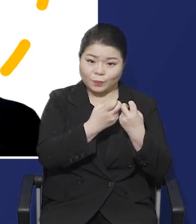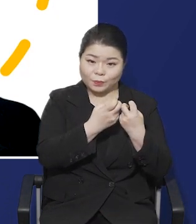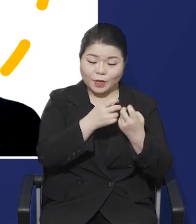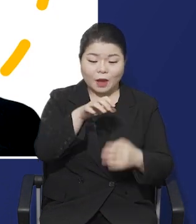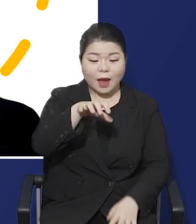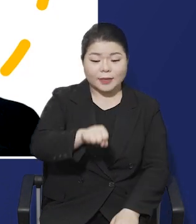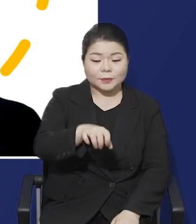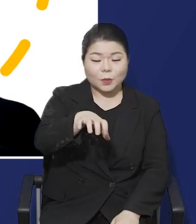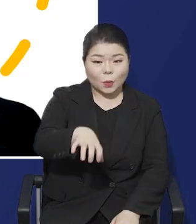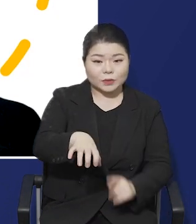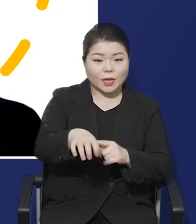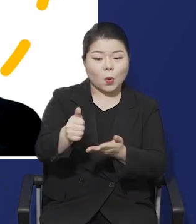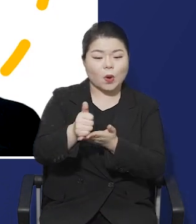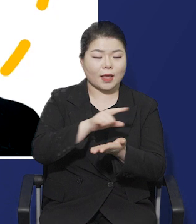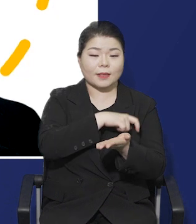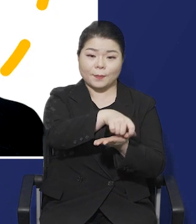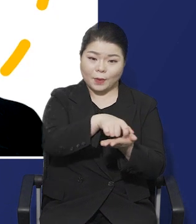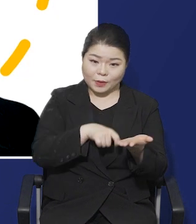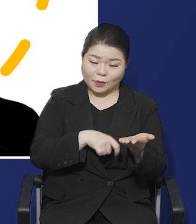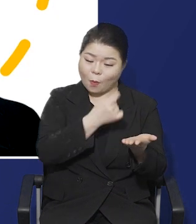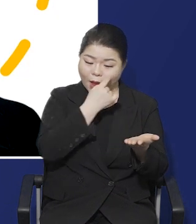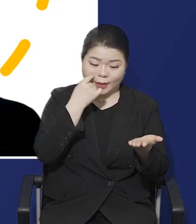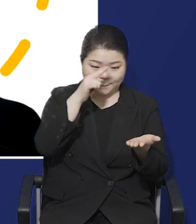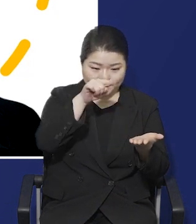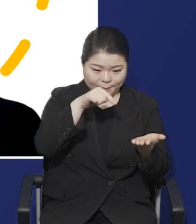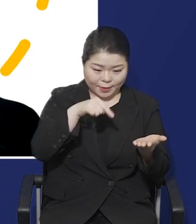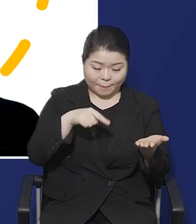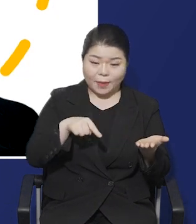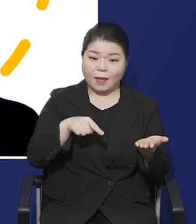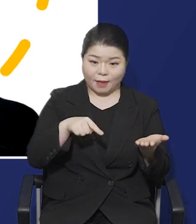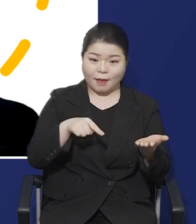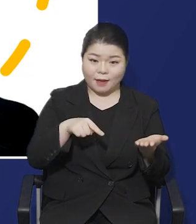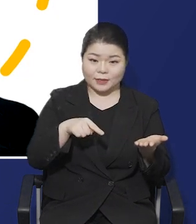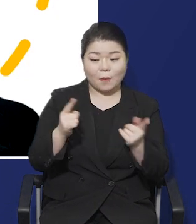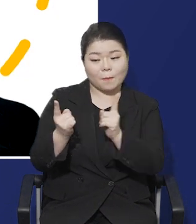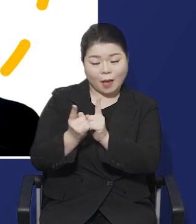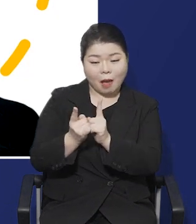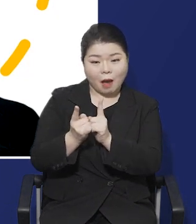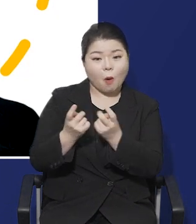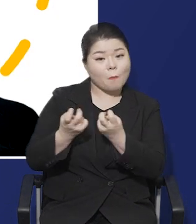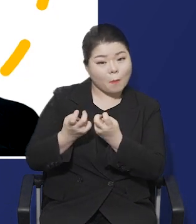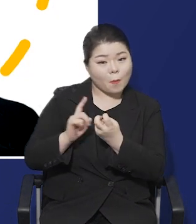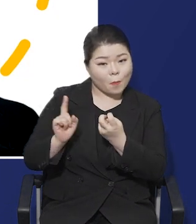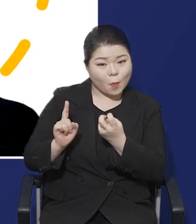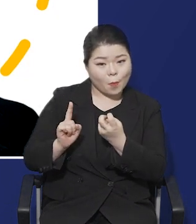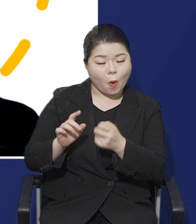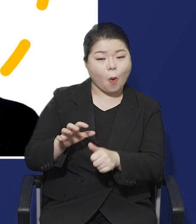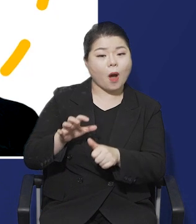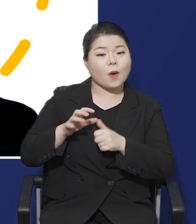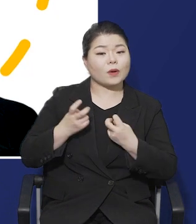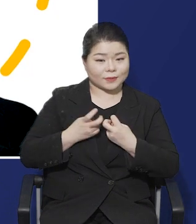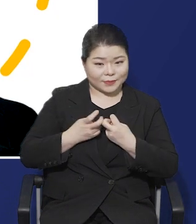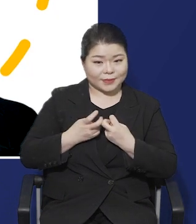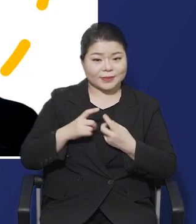확보된 고객 명단을 체크를 해서 미팅을 어떻게 할 것인지, 그리고 팔로우를 어떻게 할